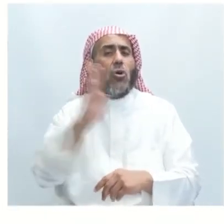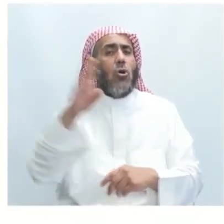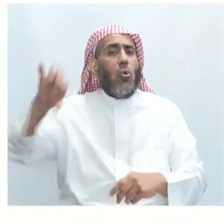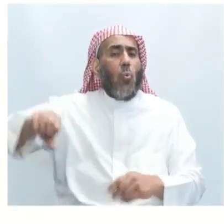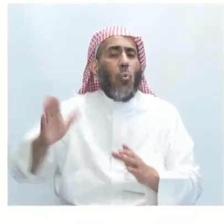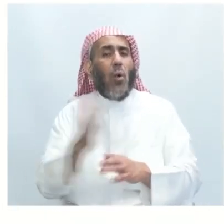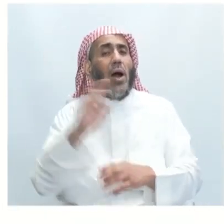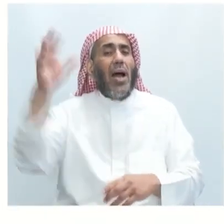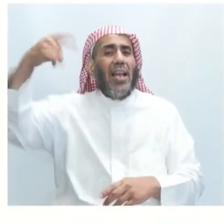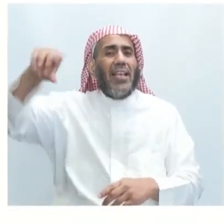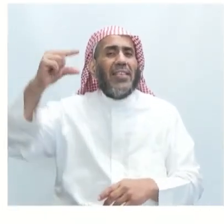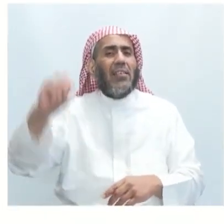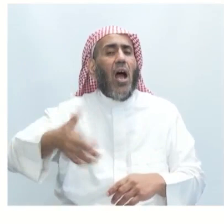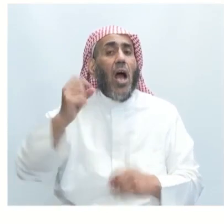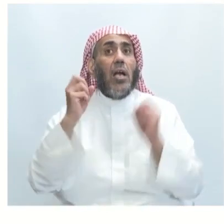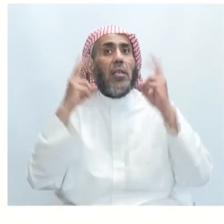الاحساس